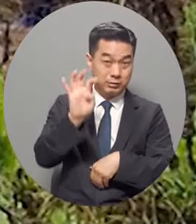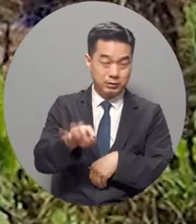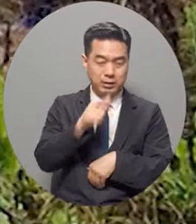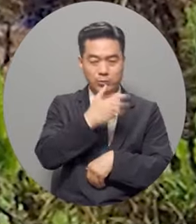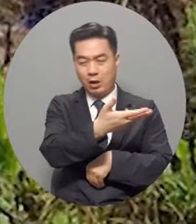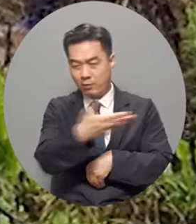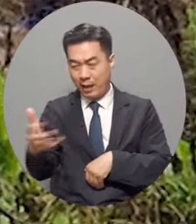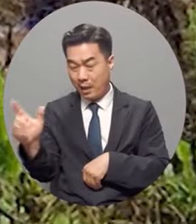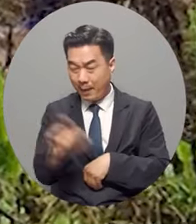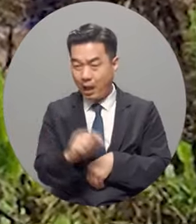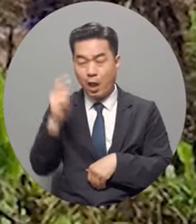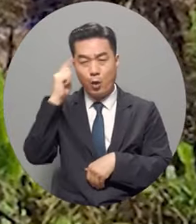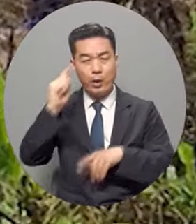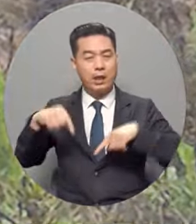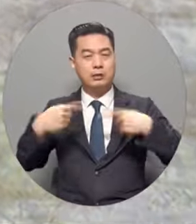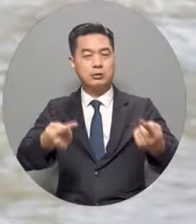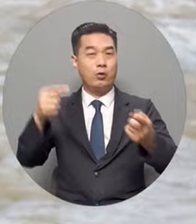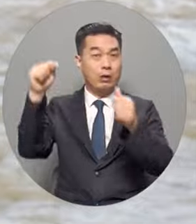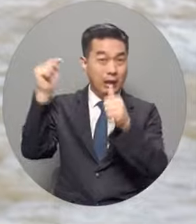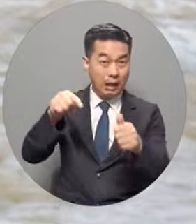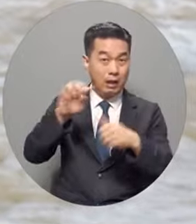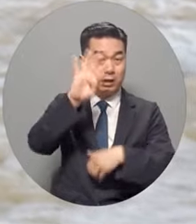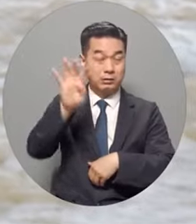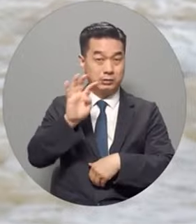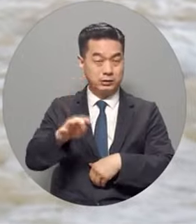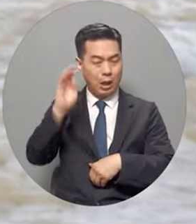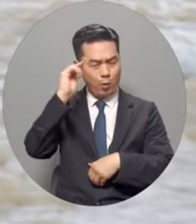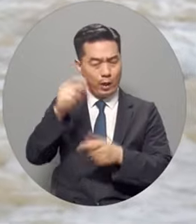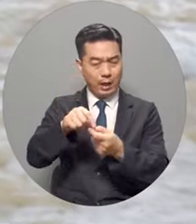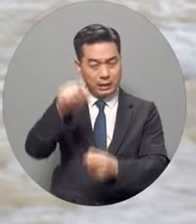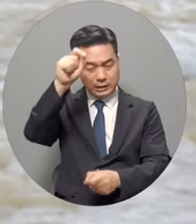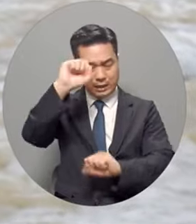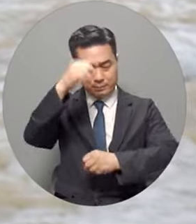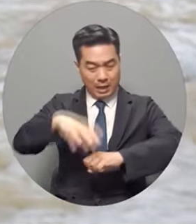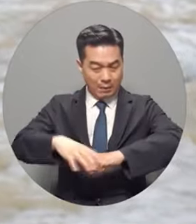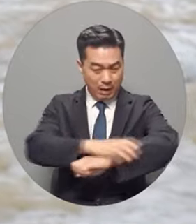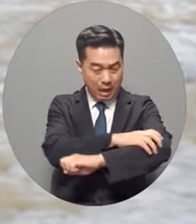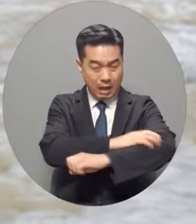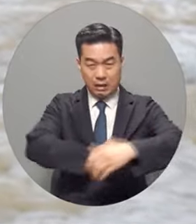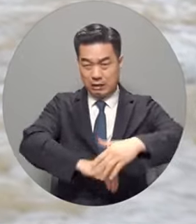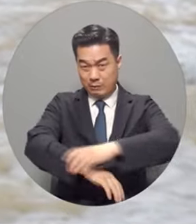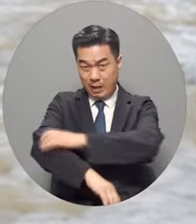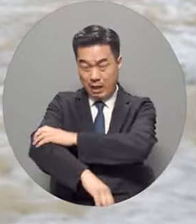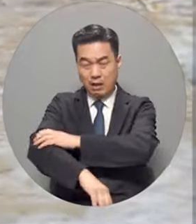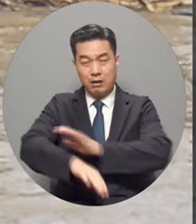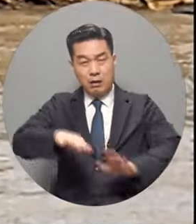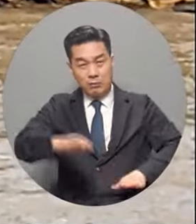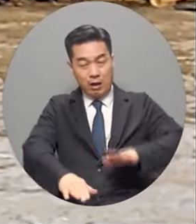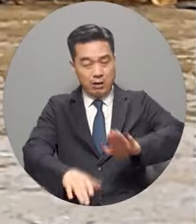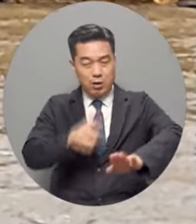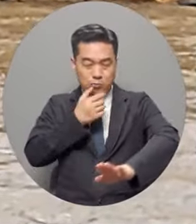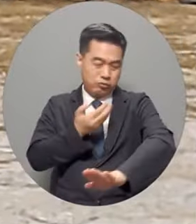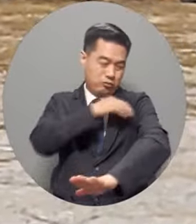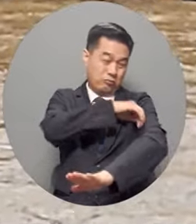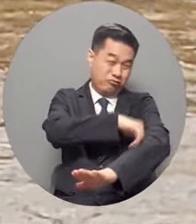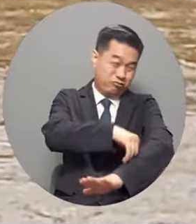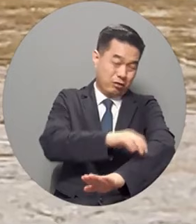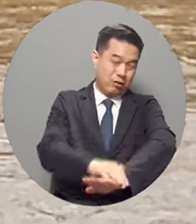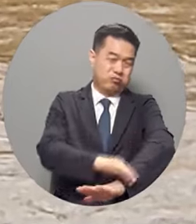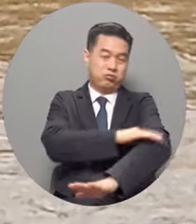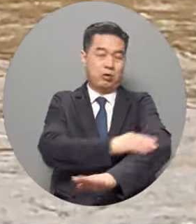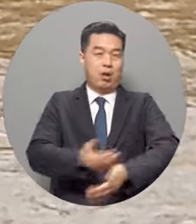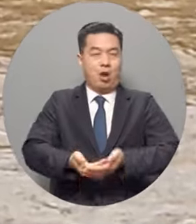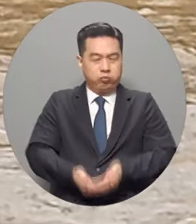흙탕물에 왜 들어가라고 했는지 왜 장화를 신고 수색하고 했는지 장화 속에 물이 들어가 걸음이 더 힘들지